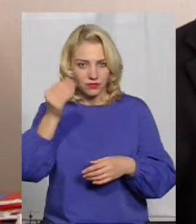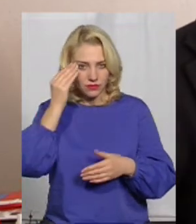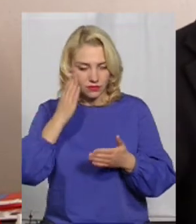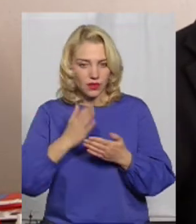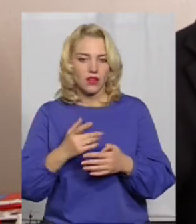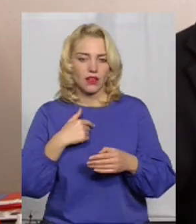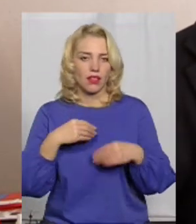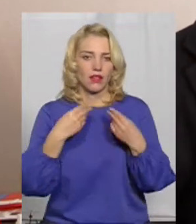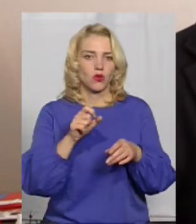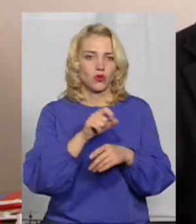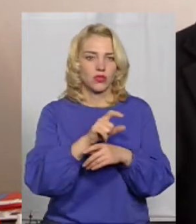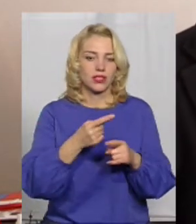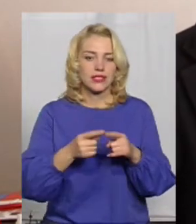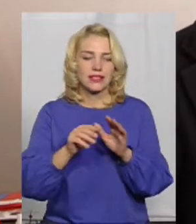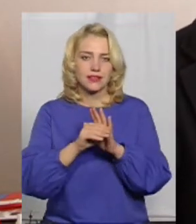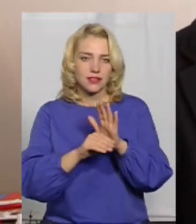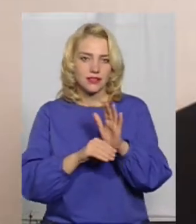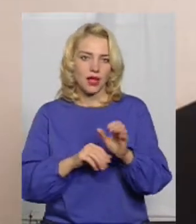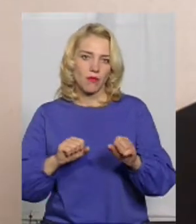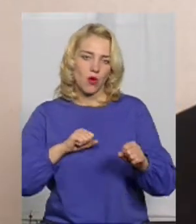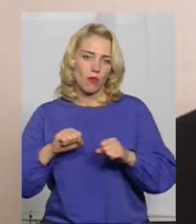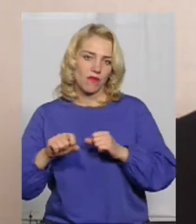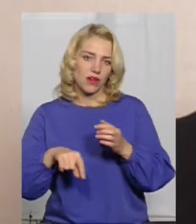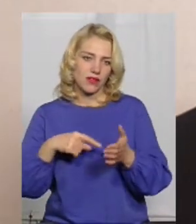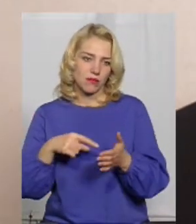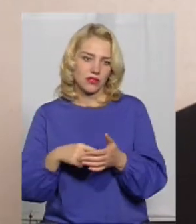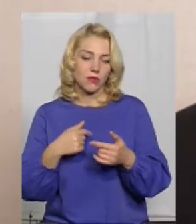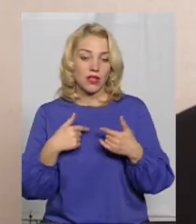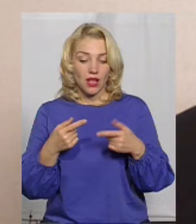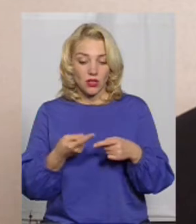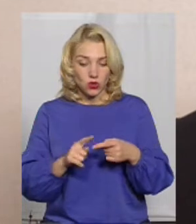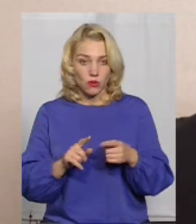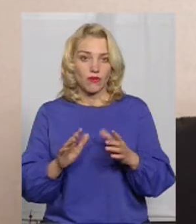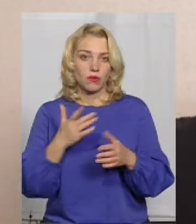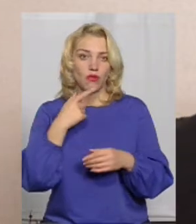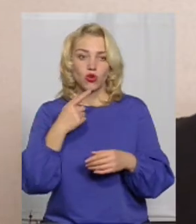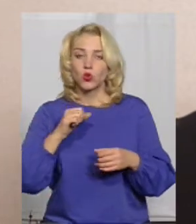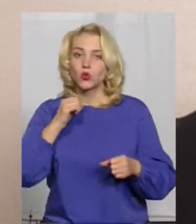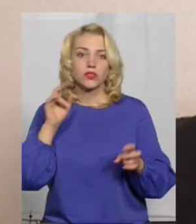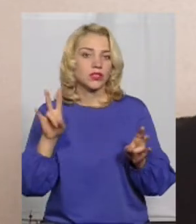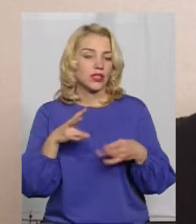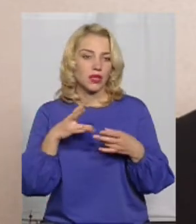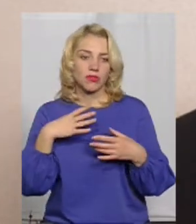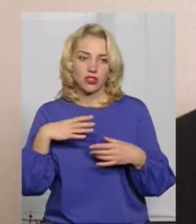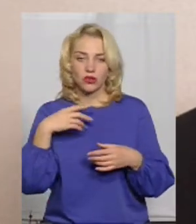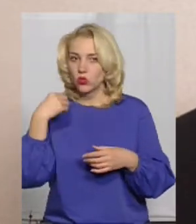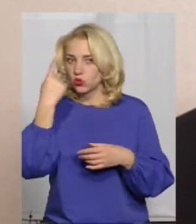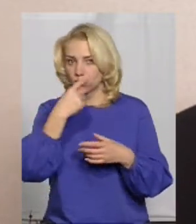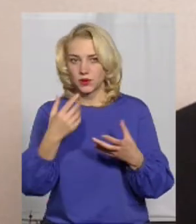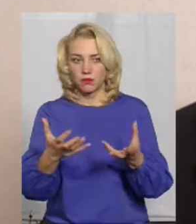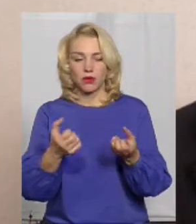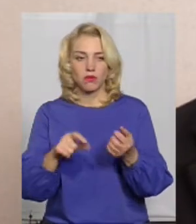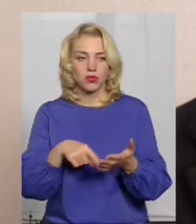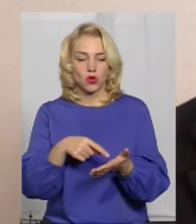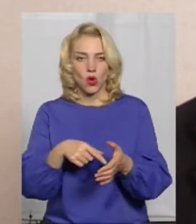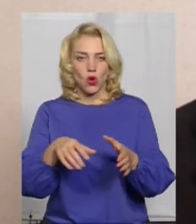теж система управління містом. І Фейсбук, і Інстаграм. Я на цьому випадку кажу, що, друзі, ну не треба чекати особистого прийому міського голови.